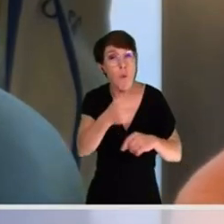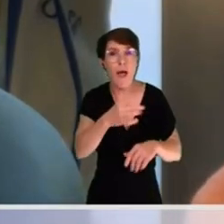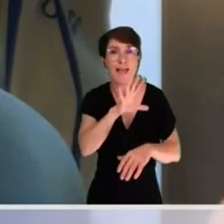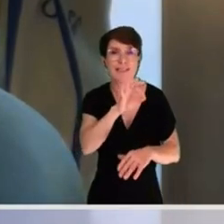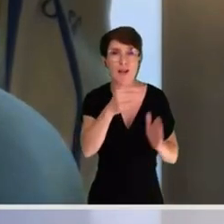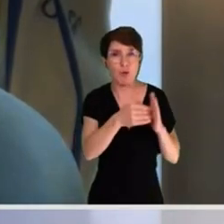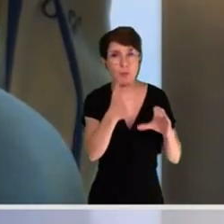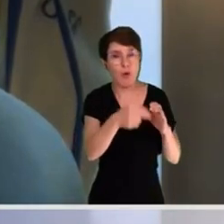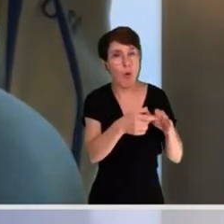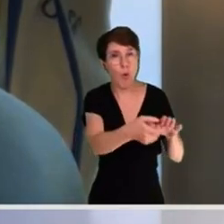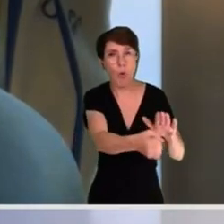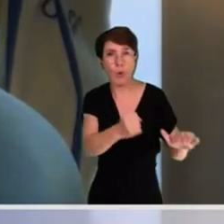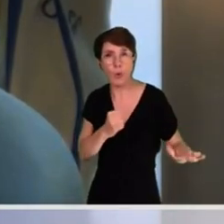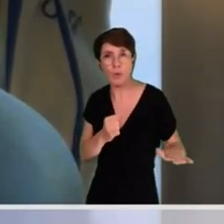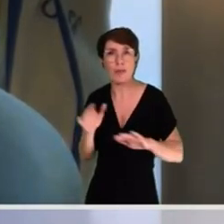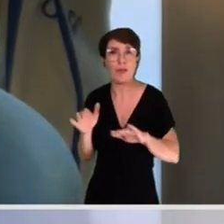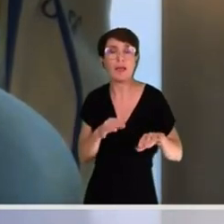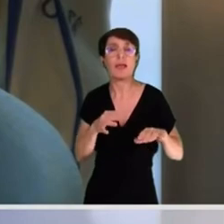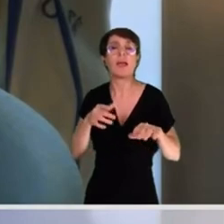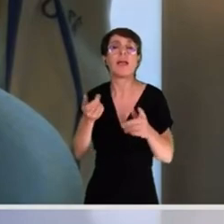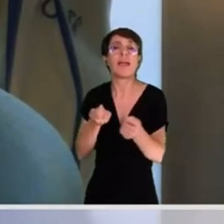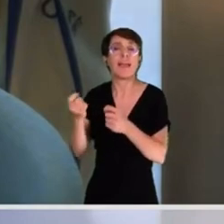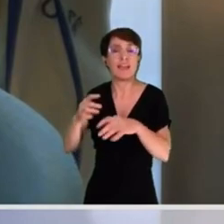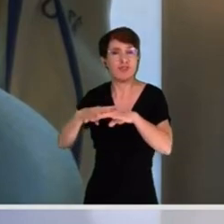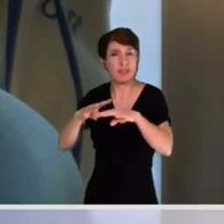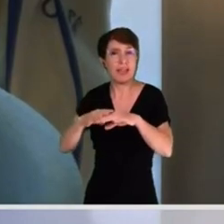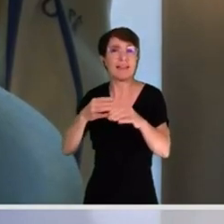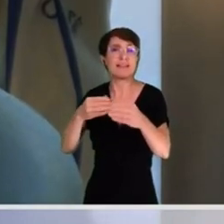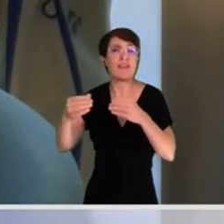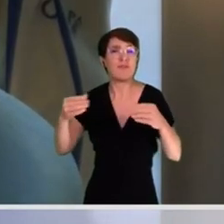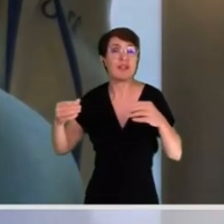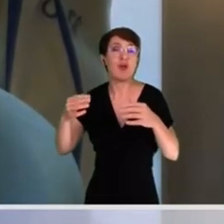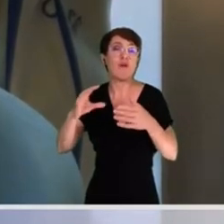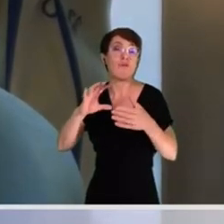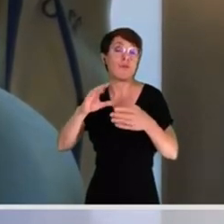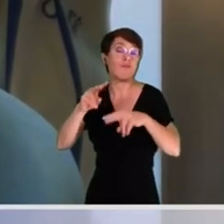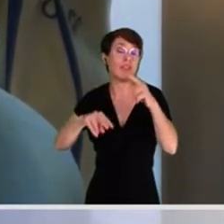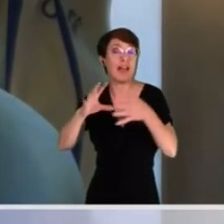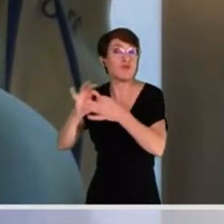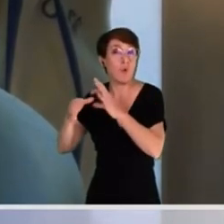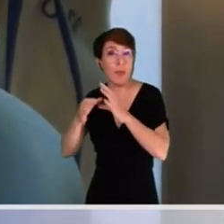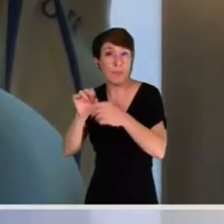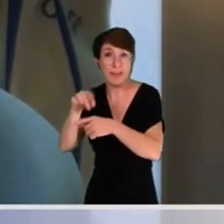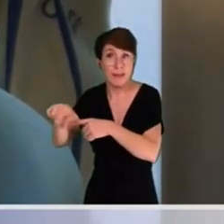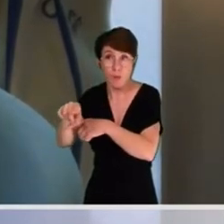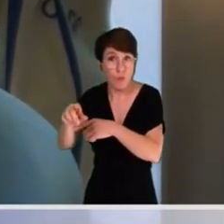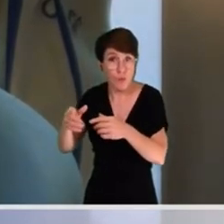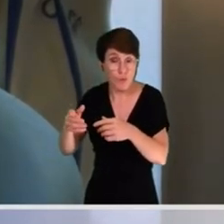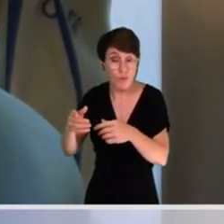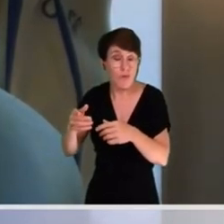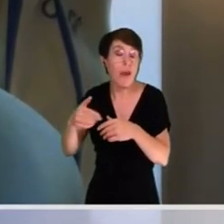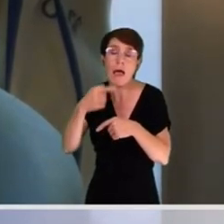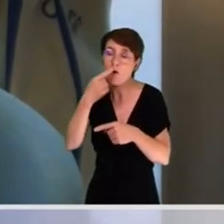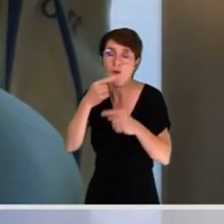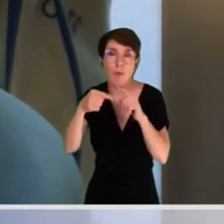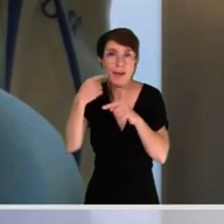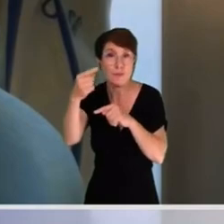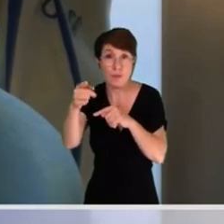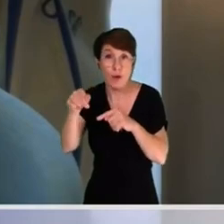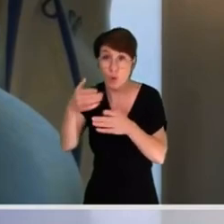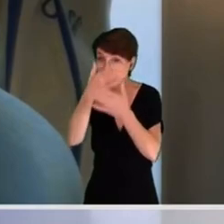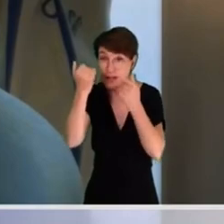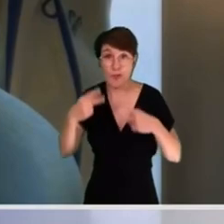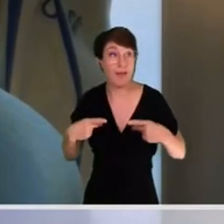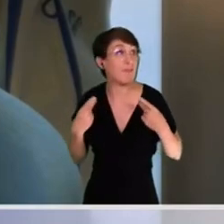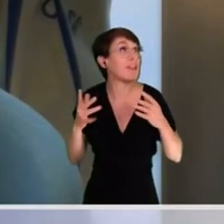régie de quartier Villeneuve, village olympique, dont on va parler tout à l'heure, ne sait pas comment elle vivra à partir de mars 2026. La